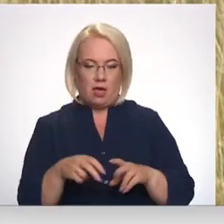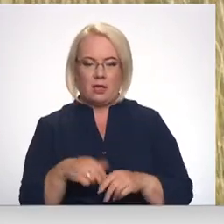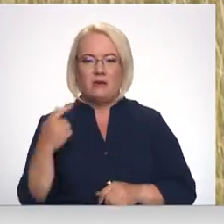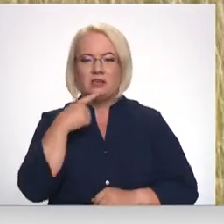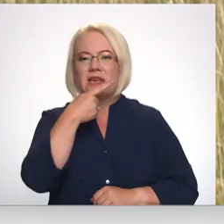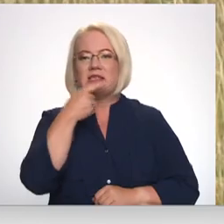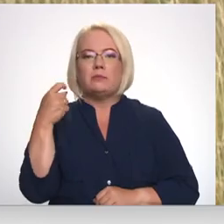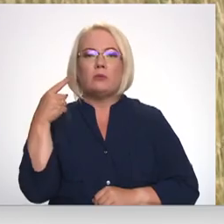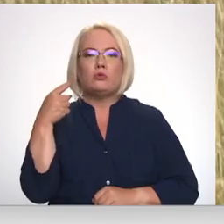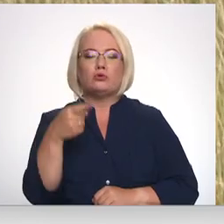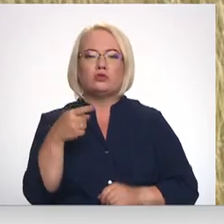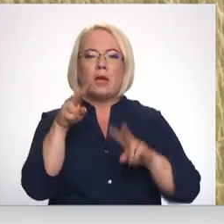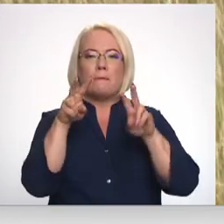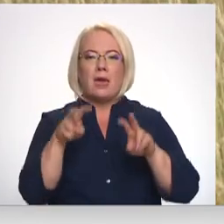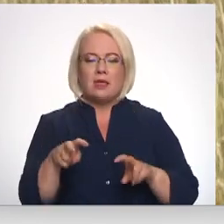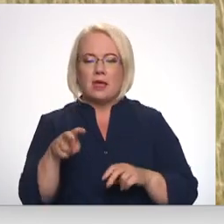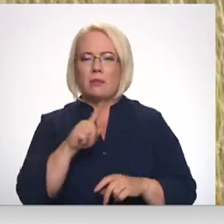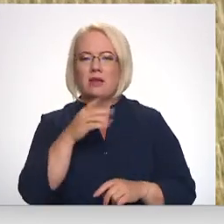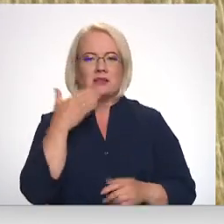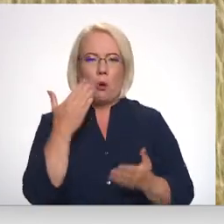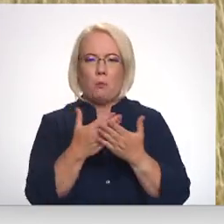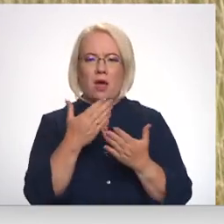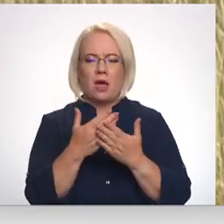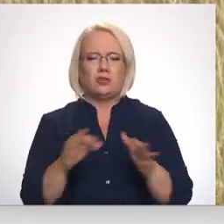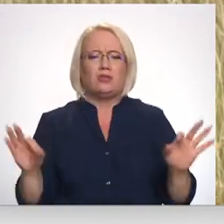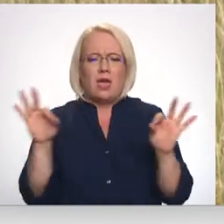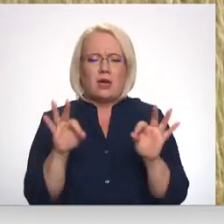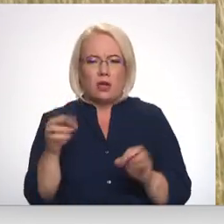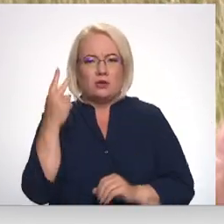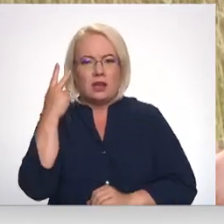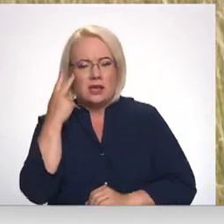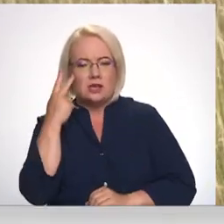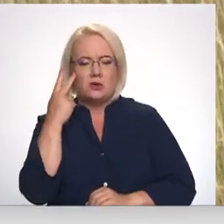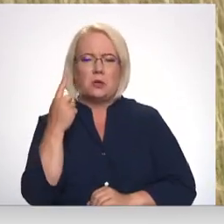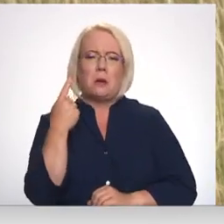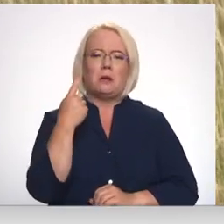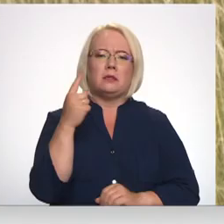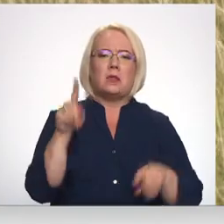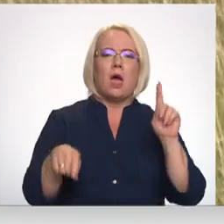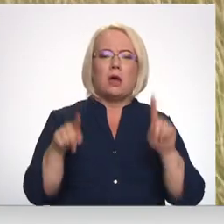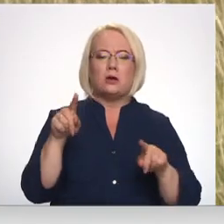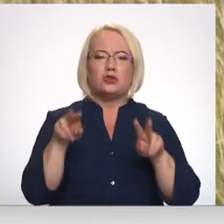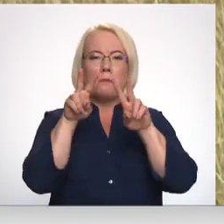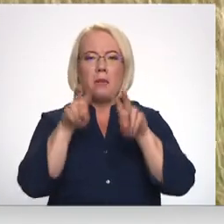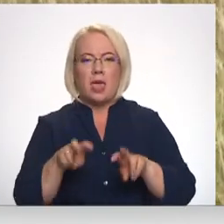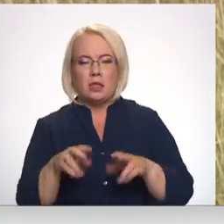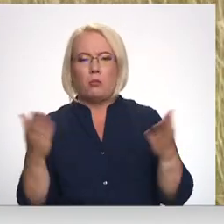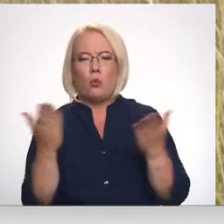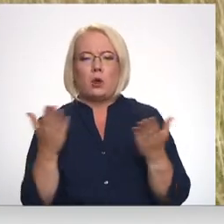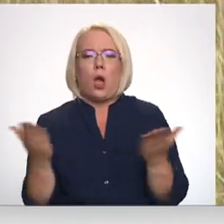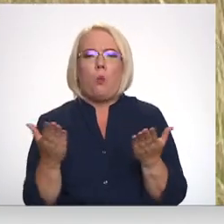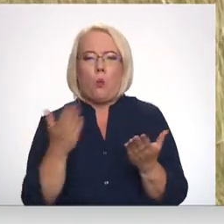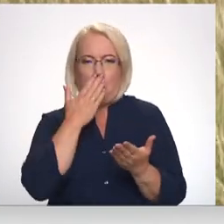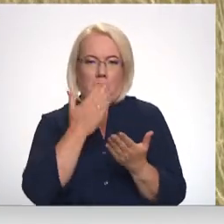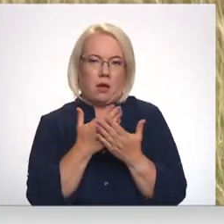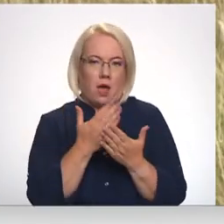nav atklājuši pilnīgi nekādus riskus, un tad ir viens, divi atsevišķi pētījumi, kuri kaut ko parāda. Un tad, kad